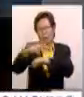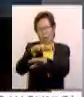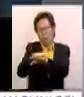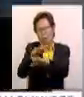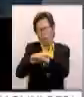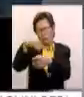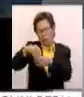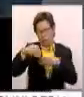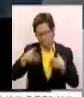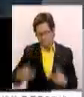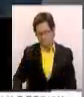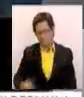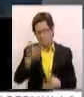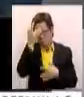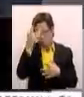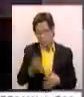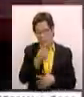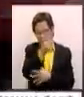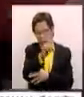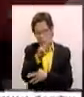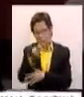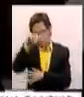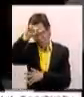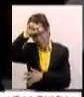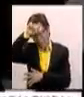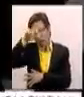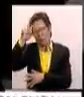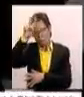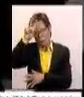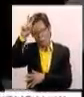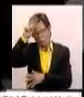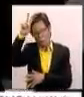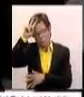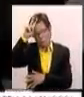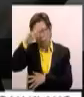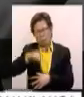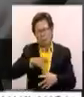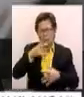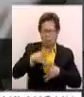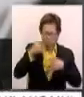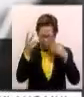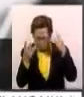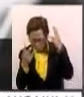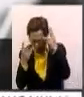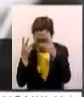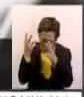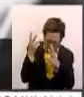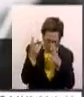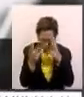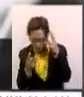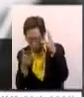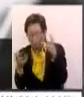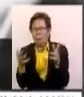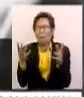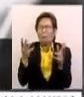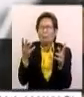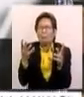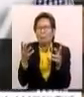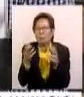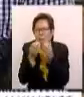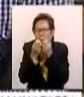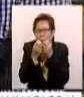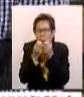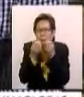badan. Pesakit HIV/AIDS sering diselubungi perasaan resah kerana risau status mereka